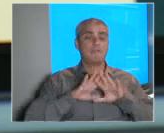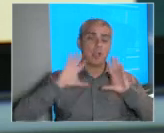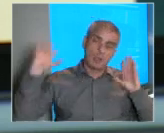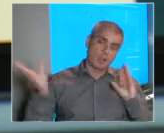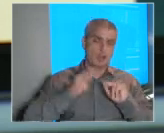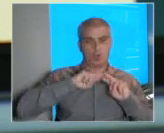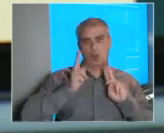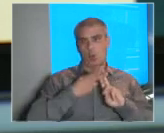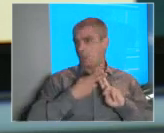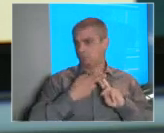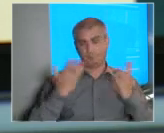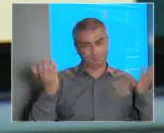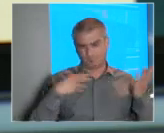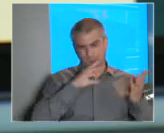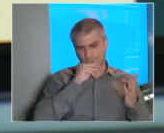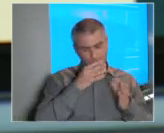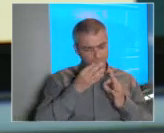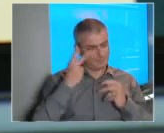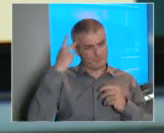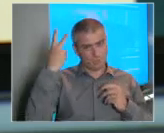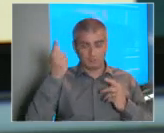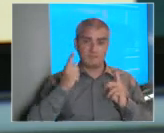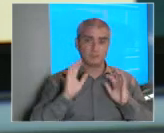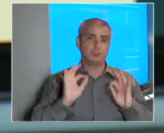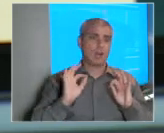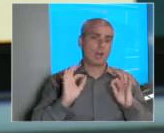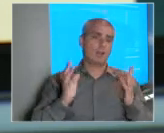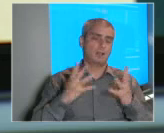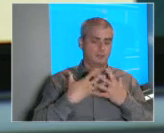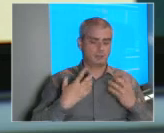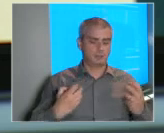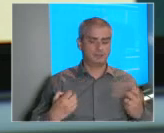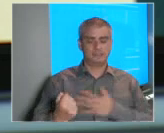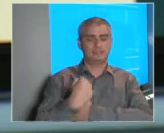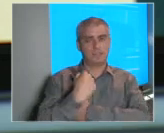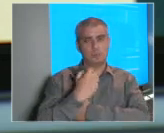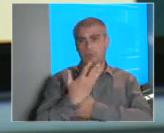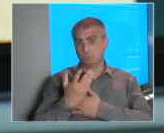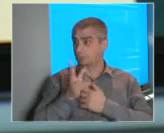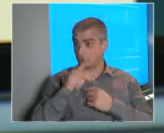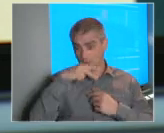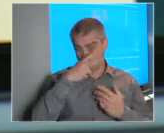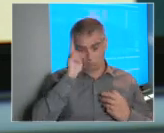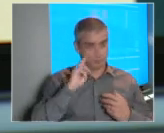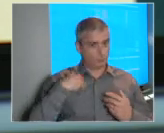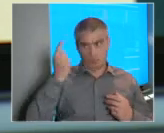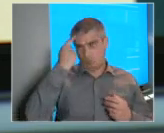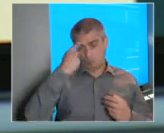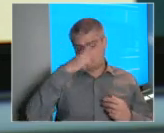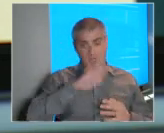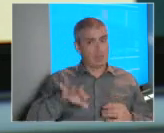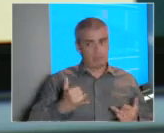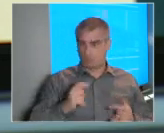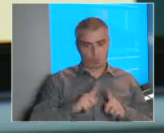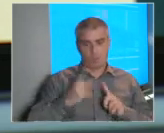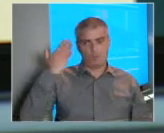כלל עולמית של, לא ניכנס עכשיו לפילוסופיה, אבל של התפרקות מסמכות, גם ההורית, אנחנו כולנו יודעים, הילדים של היום הם